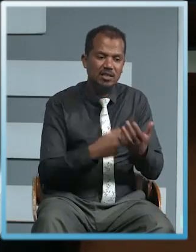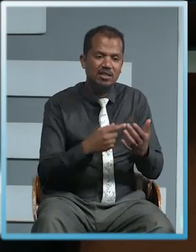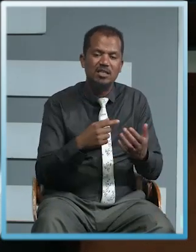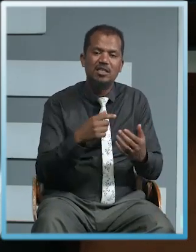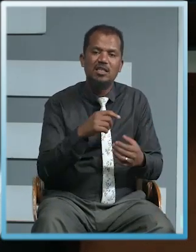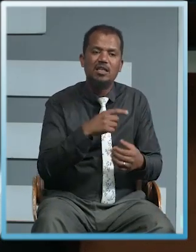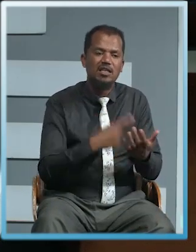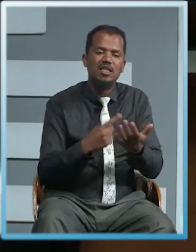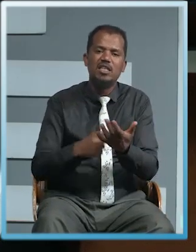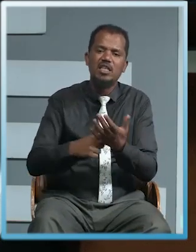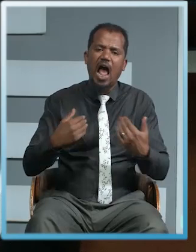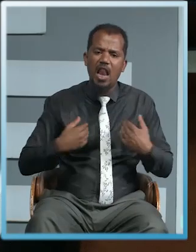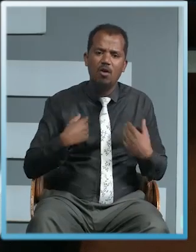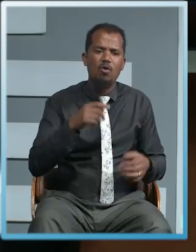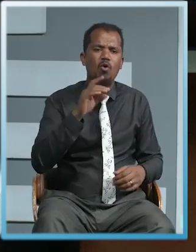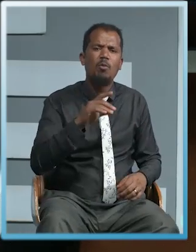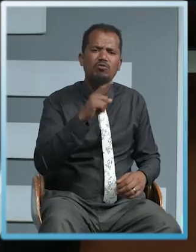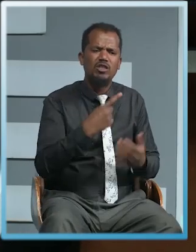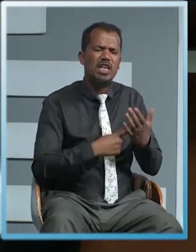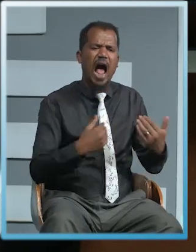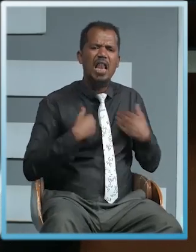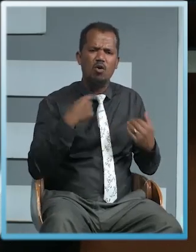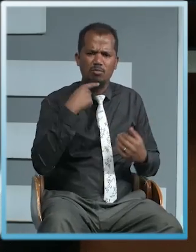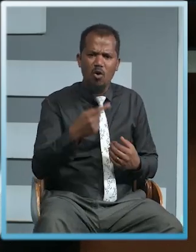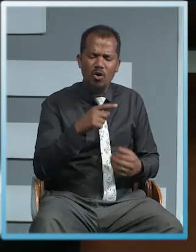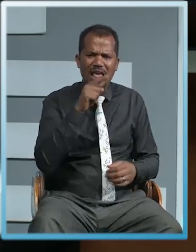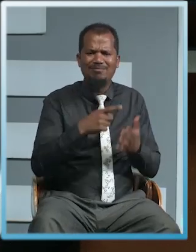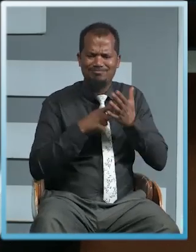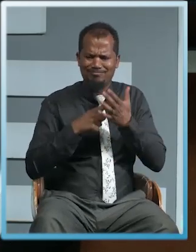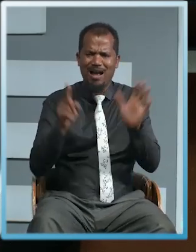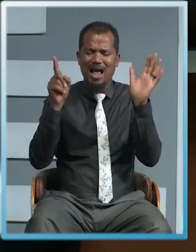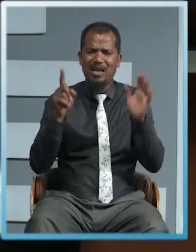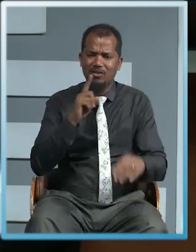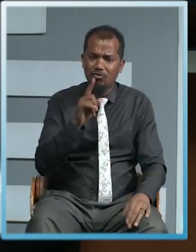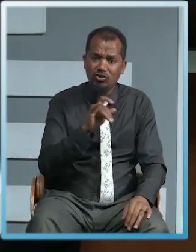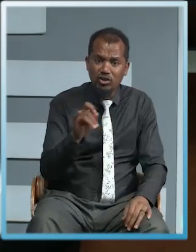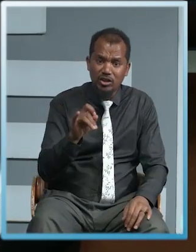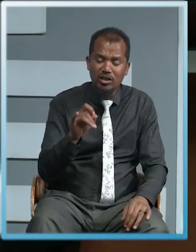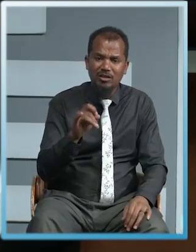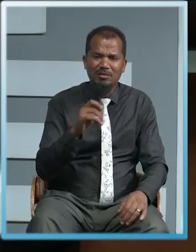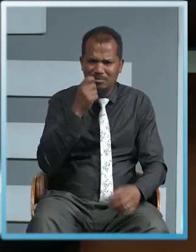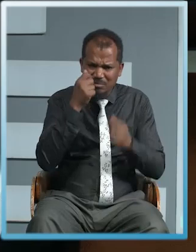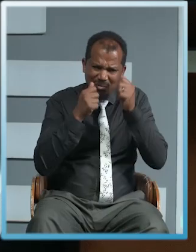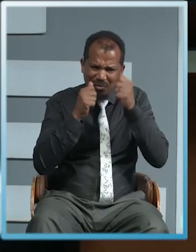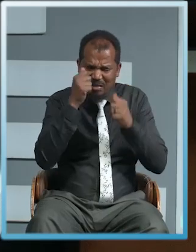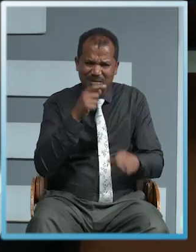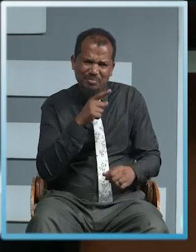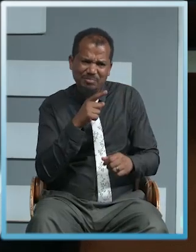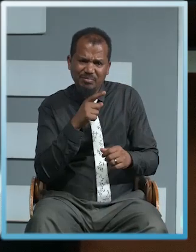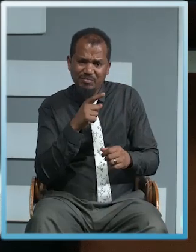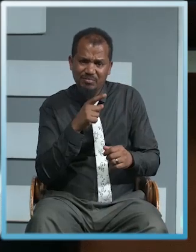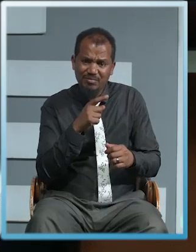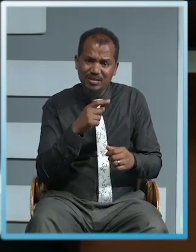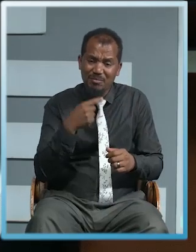ጋር እንዲ ነገር አለ ወይም ኮሚሽኑ እንደ አካል እንደ ነገር አለ ብሎ ያንን ማጋለጥ ነው እንጂ በመጠራጠር ዝም ብለን ይሄ